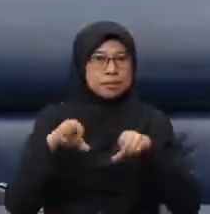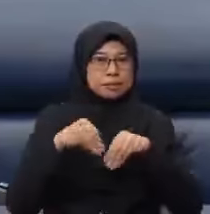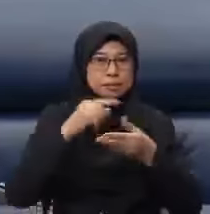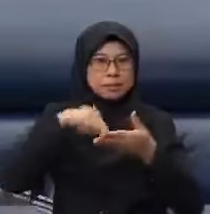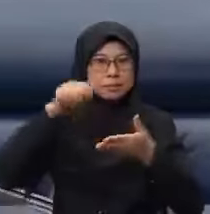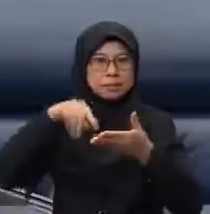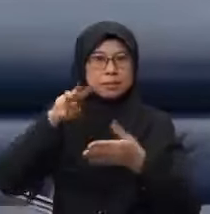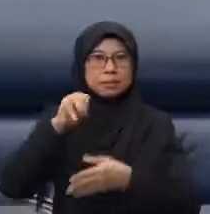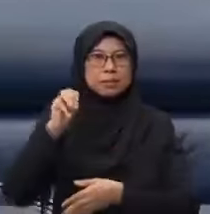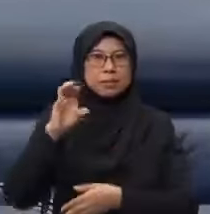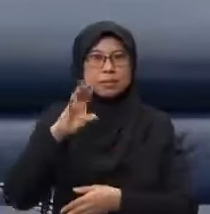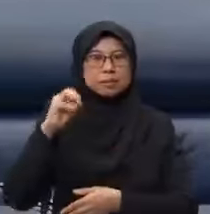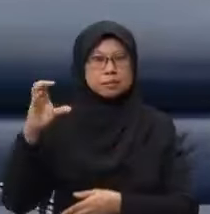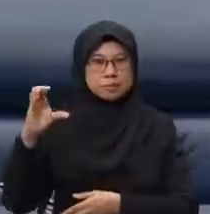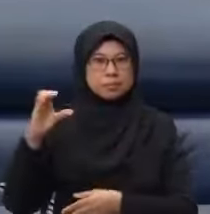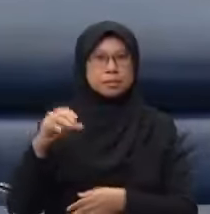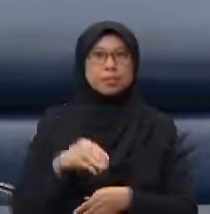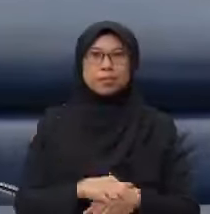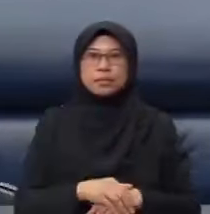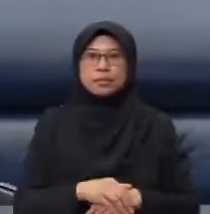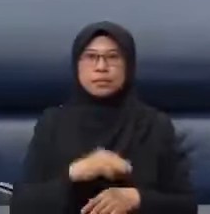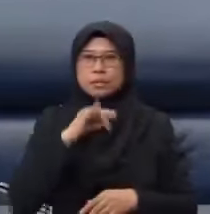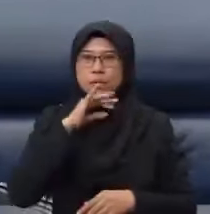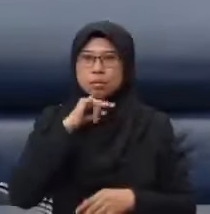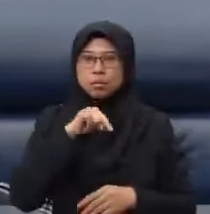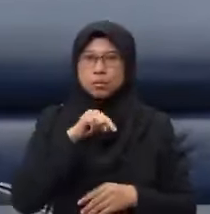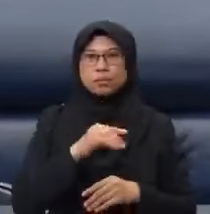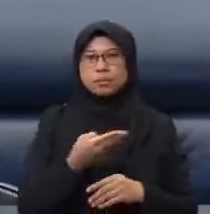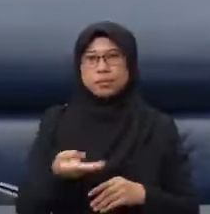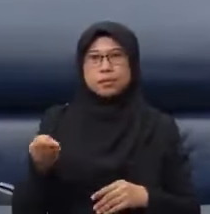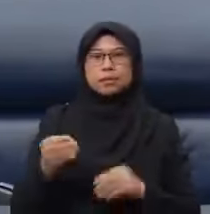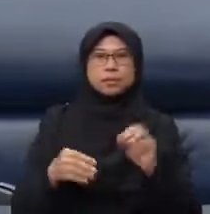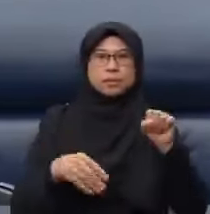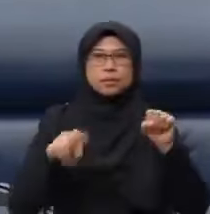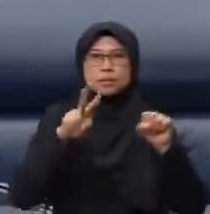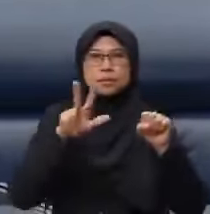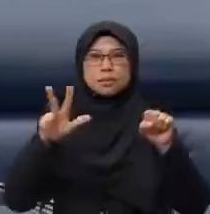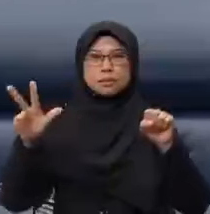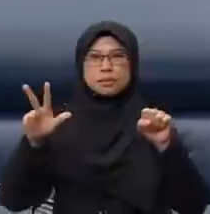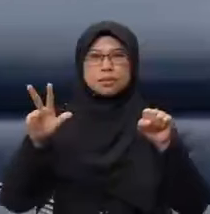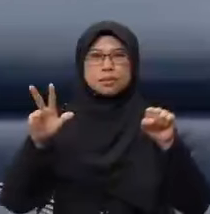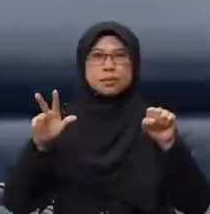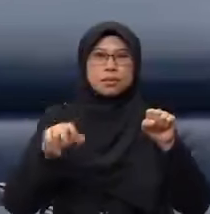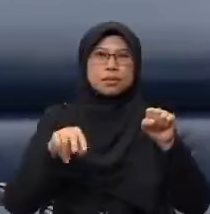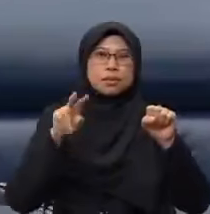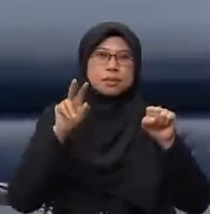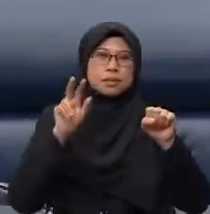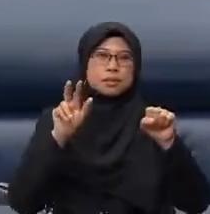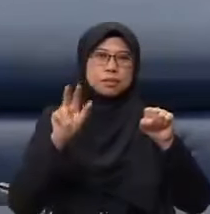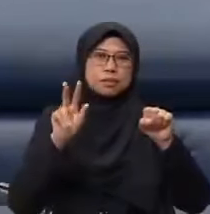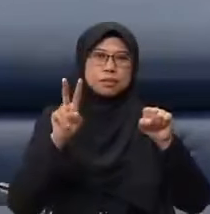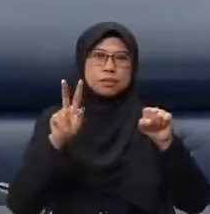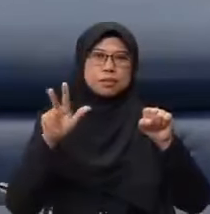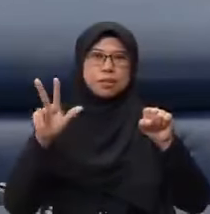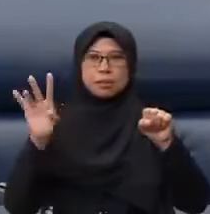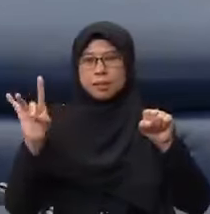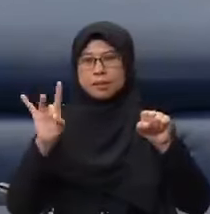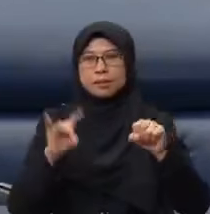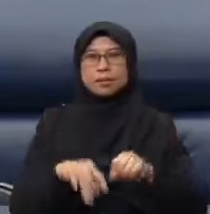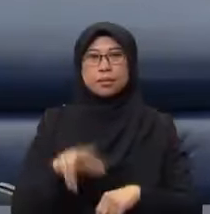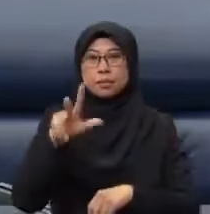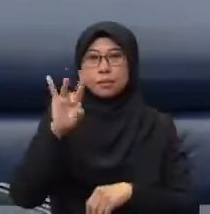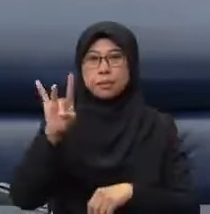mcmc berhubung kandungan lucah di bawah seksyen 233 akta 588 daripada 38